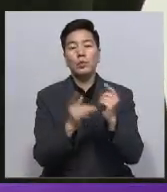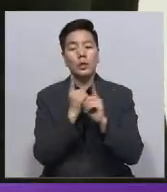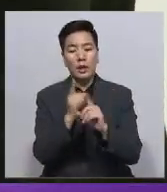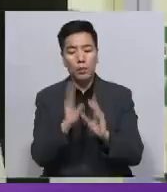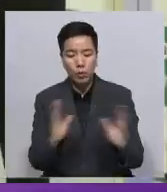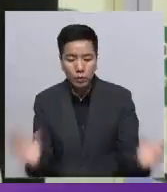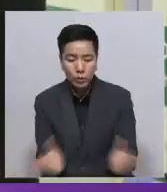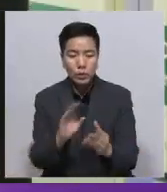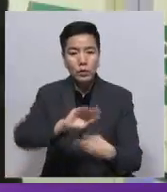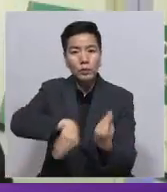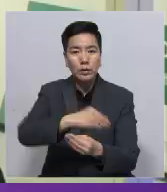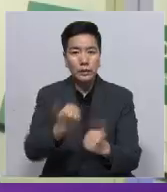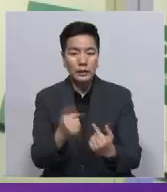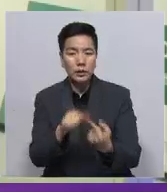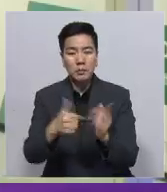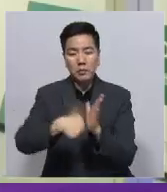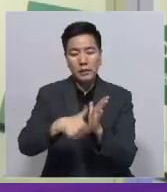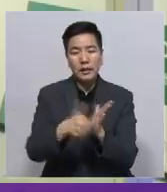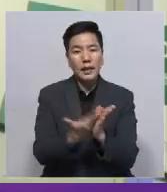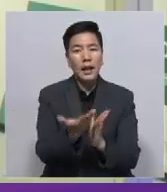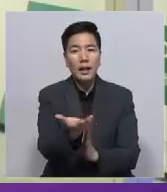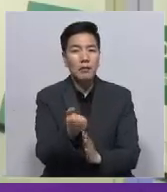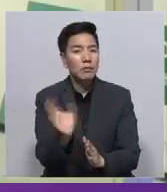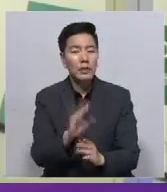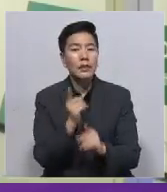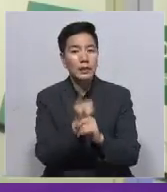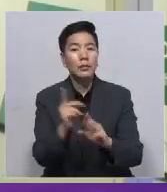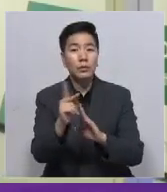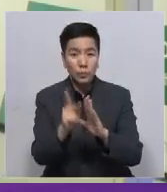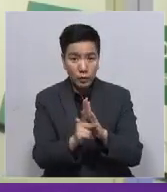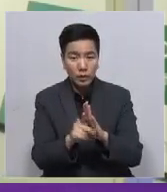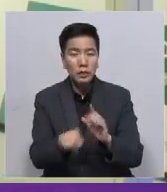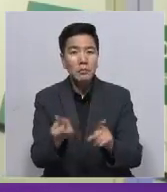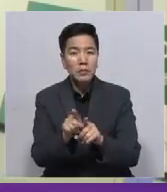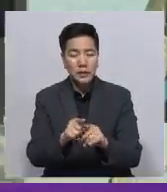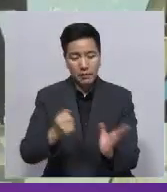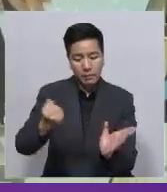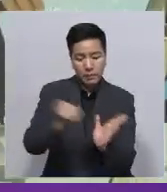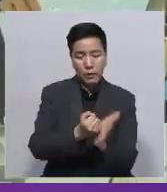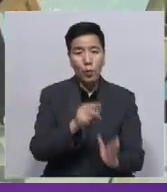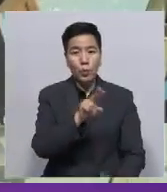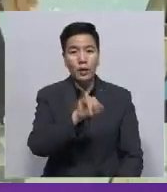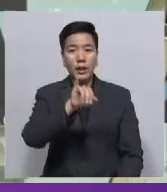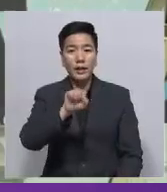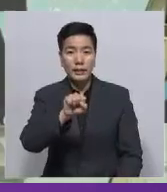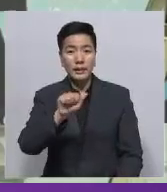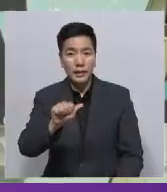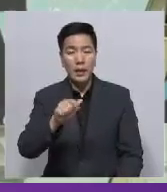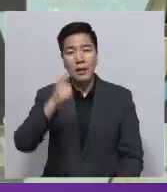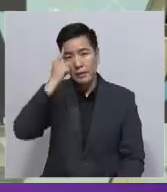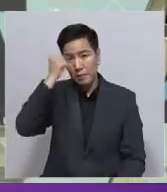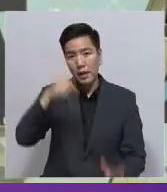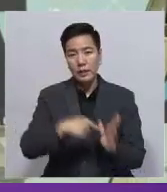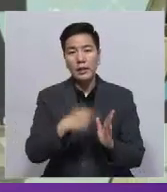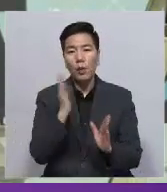นุนห่วงโซ่การผลิตการงดเว้นภาษีเงินได้ตามเงื่อนไขที่กำหนดรวมทั้งสมาร์ทวีซ่าที่จะช่วยดึงดูดการลงทุนและ